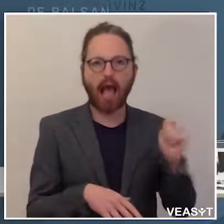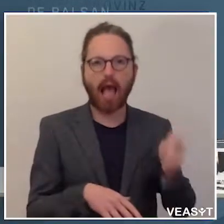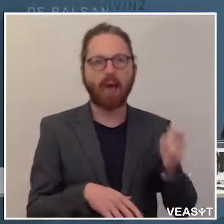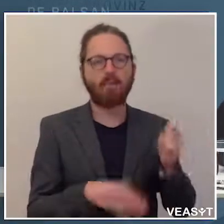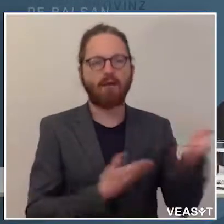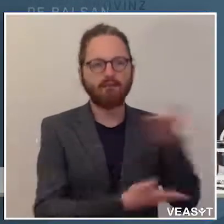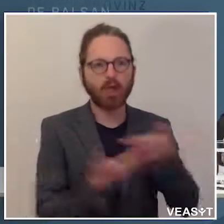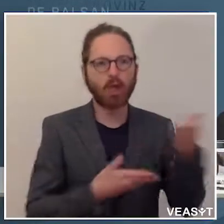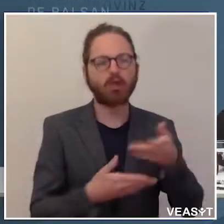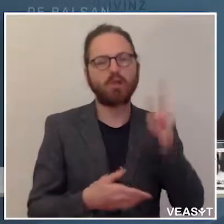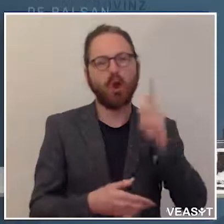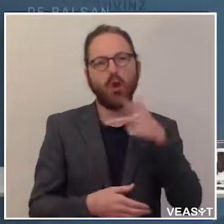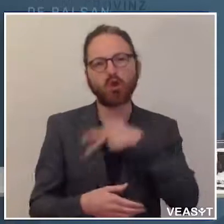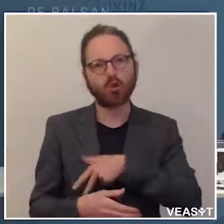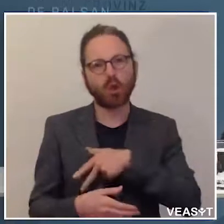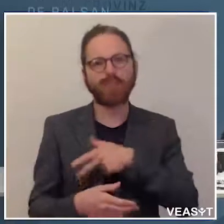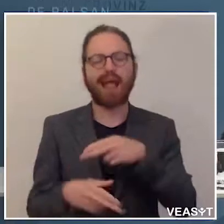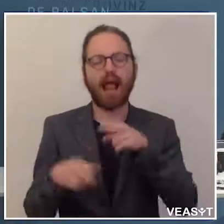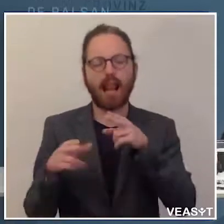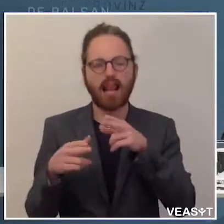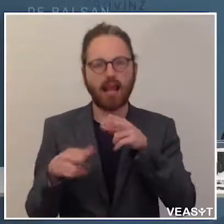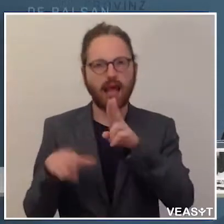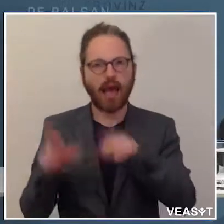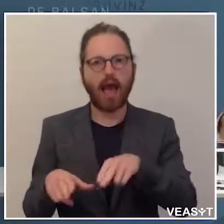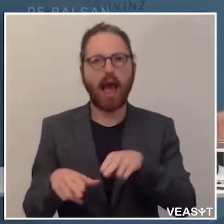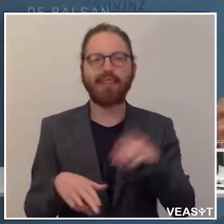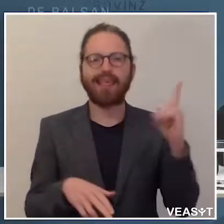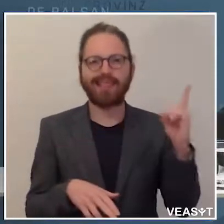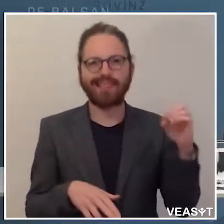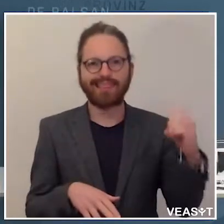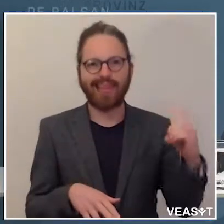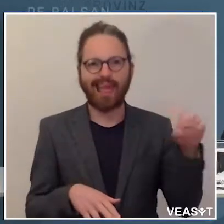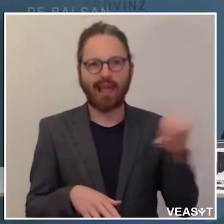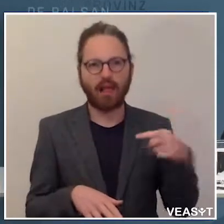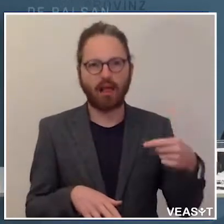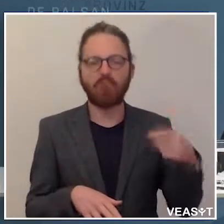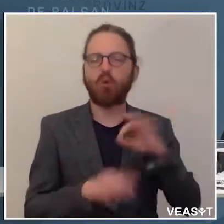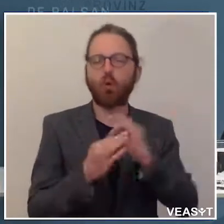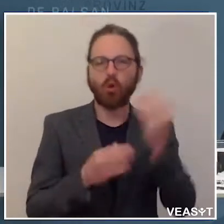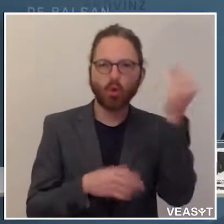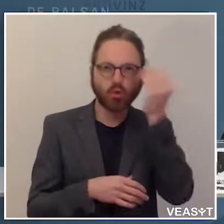maltrattati alcol e mina la nacion di natali fia di precious serale